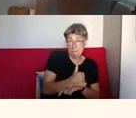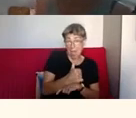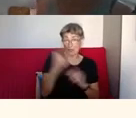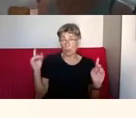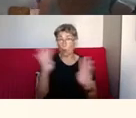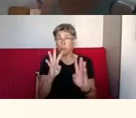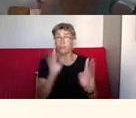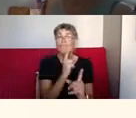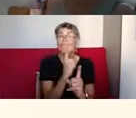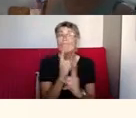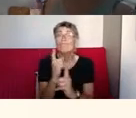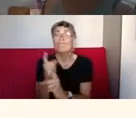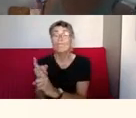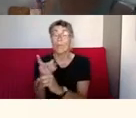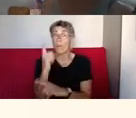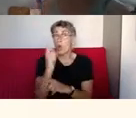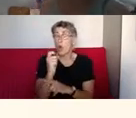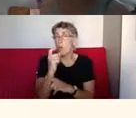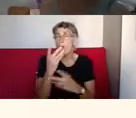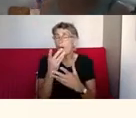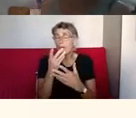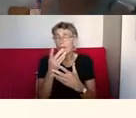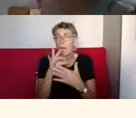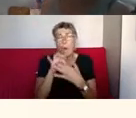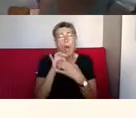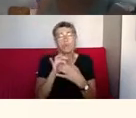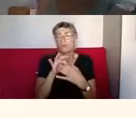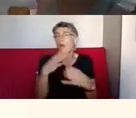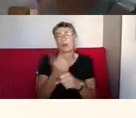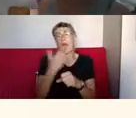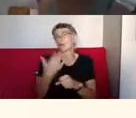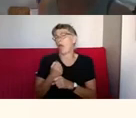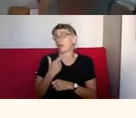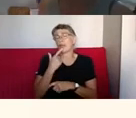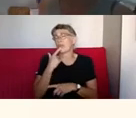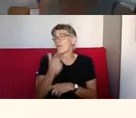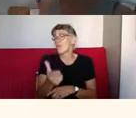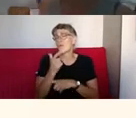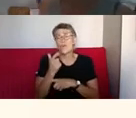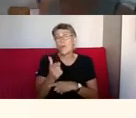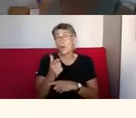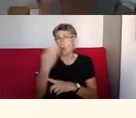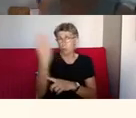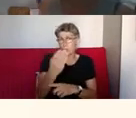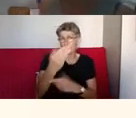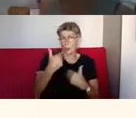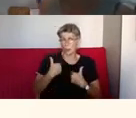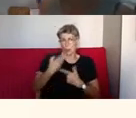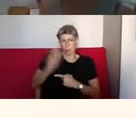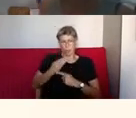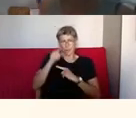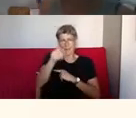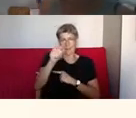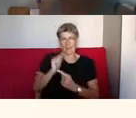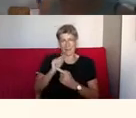collaboration qui est très win-win. Donc, je pense qu'ils avaient un peu besoin de nous. Et nous, on avait besoin d'eux aussi pour